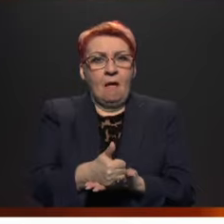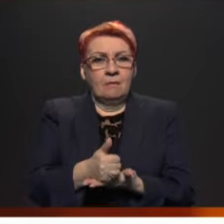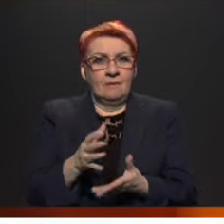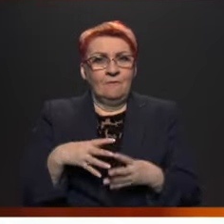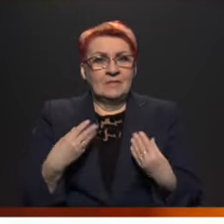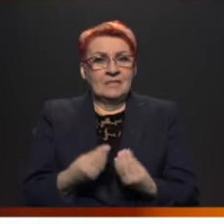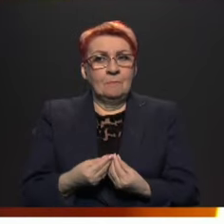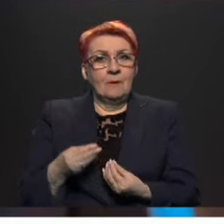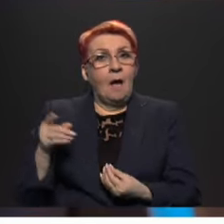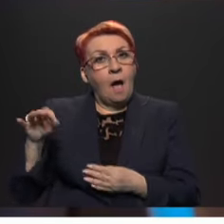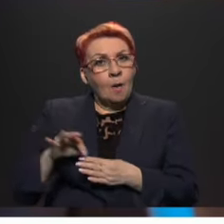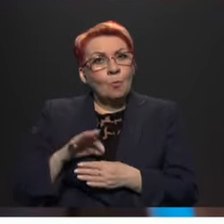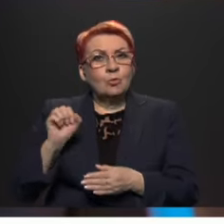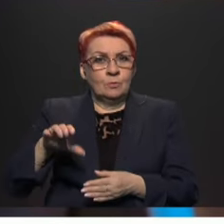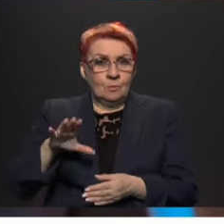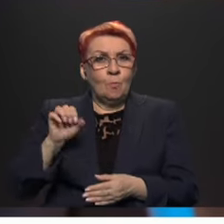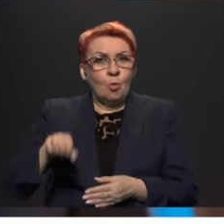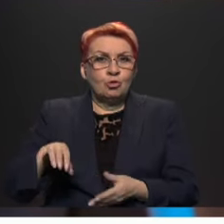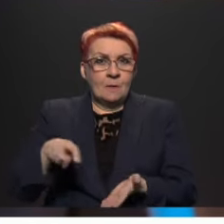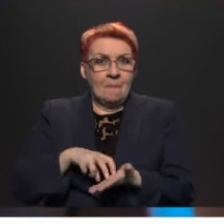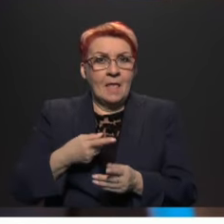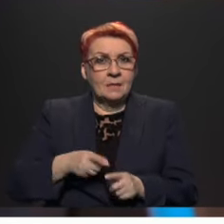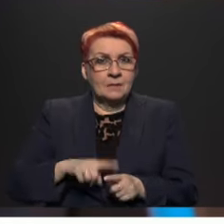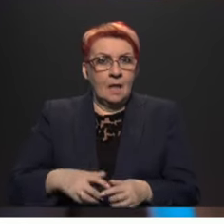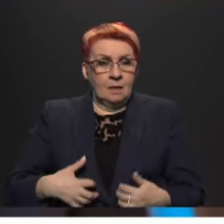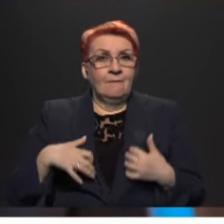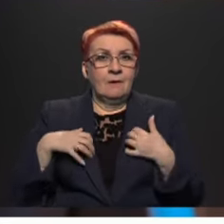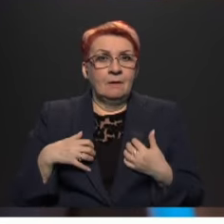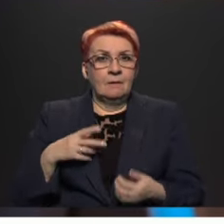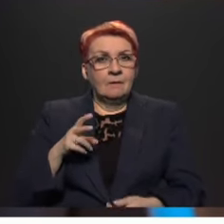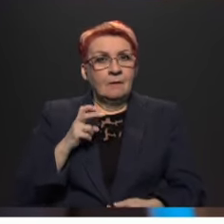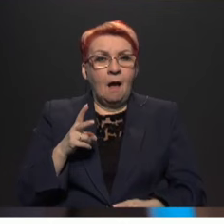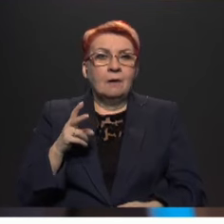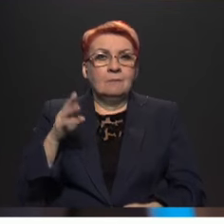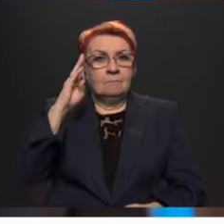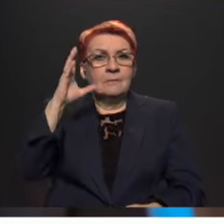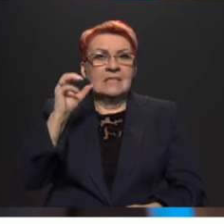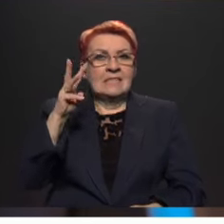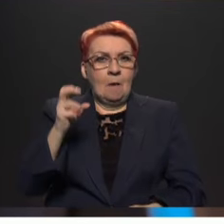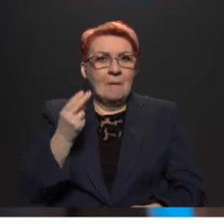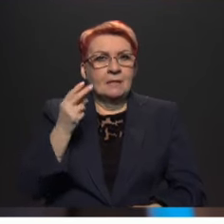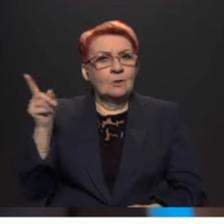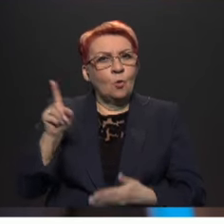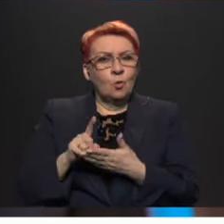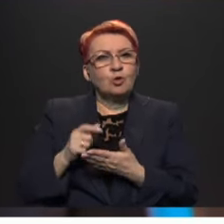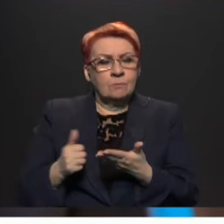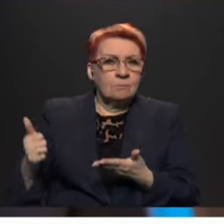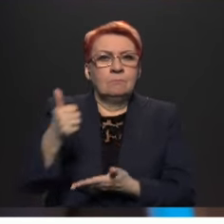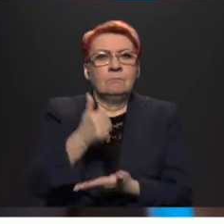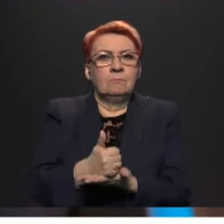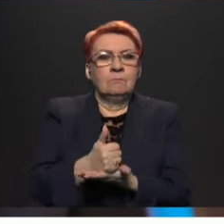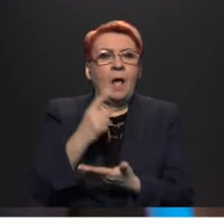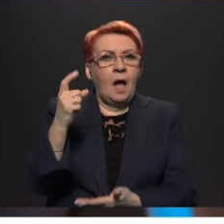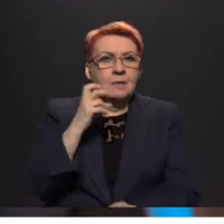очень боится этого, потому что как самец, да, мужчина должен доминировать в семье, он должен